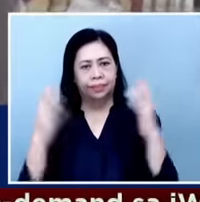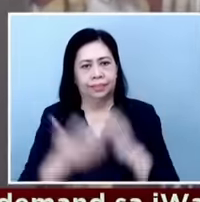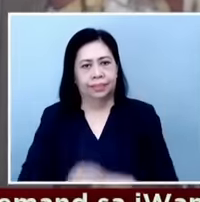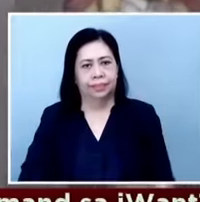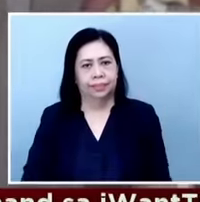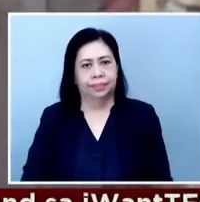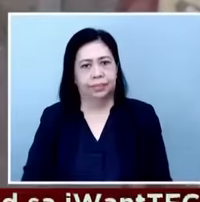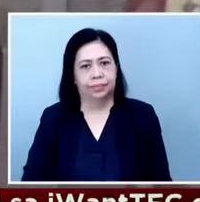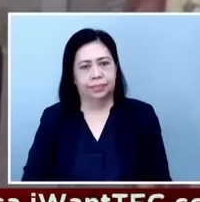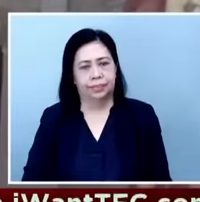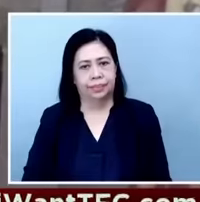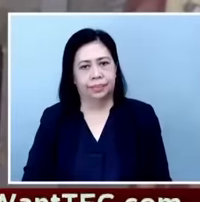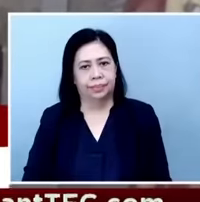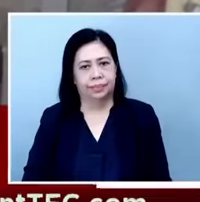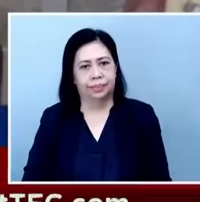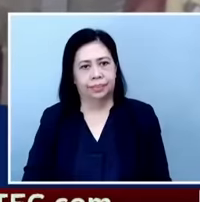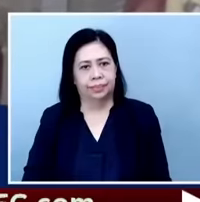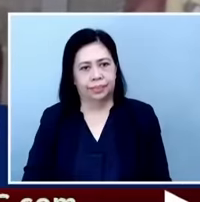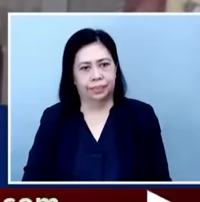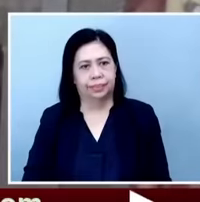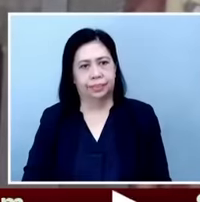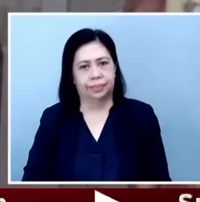Kaya na!